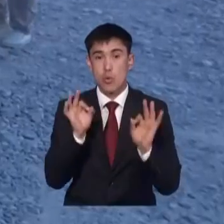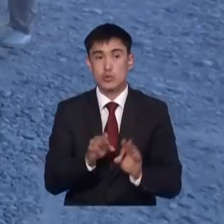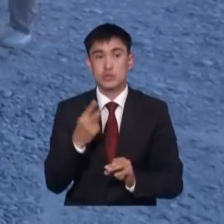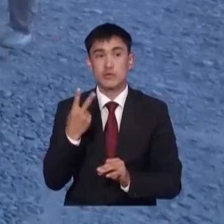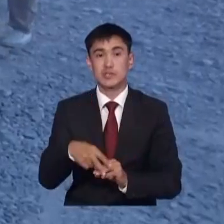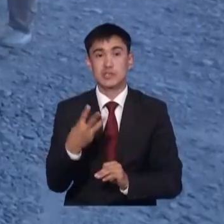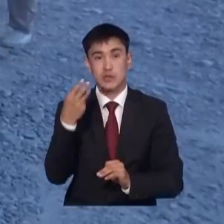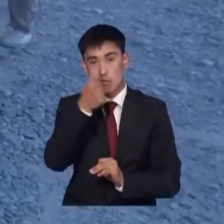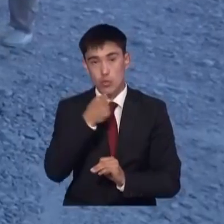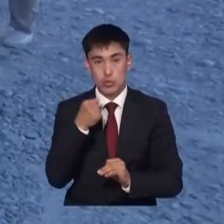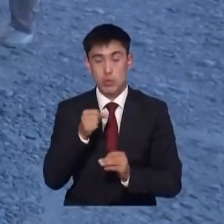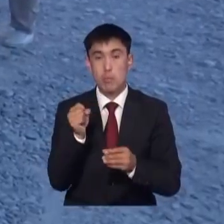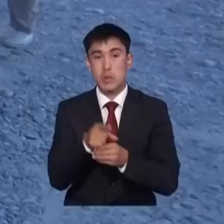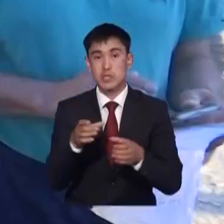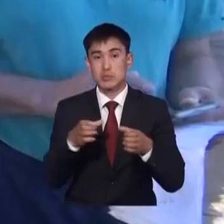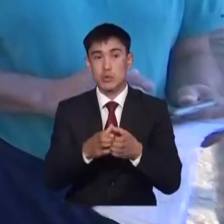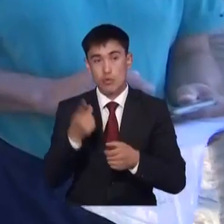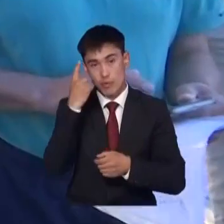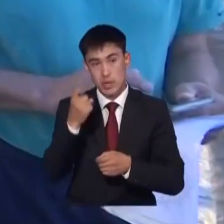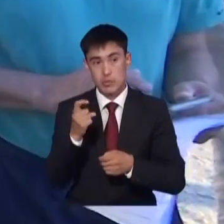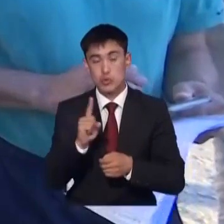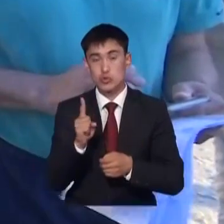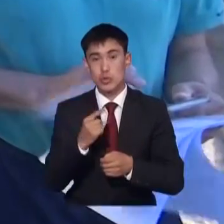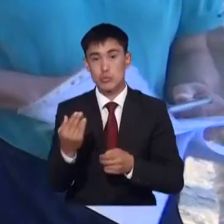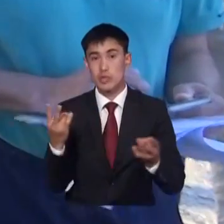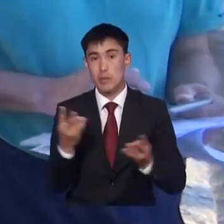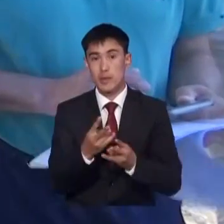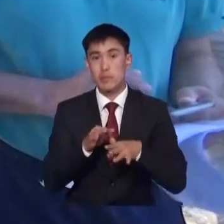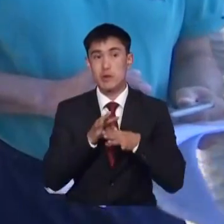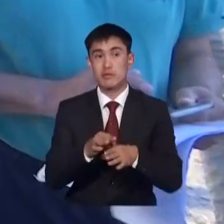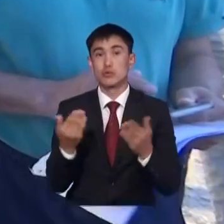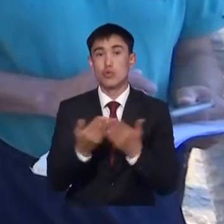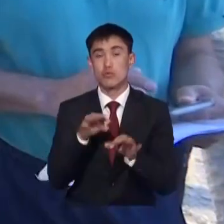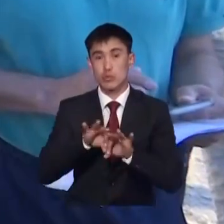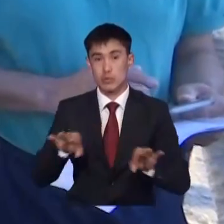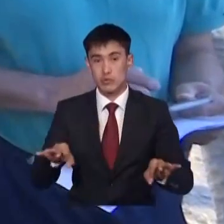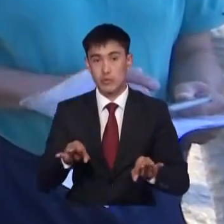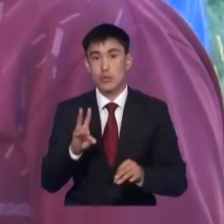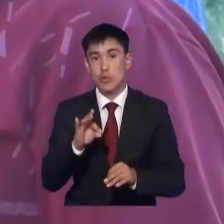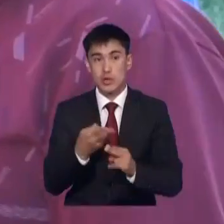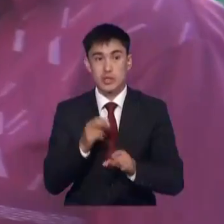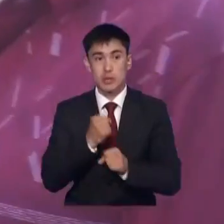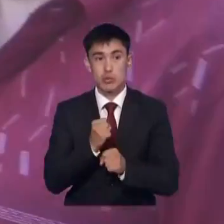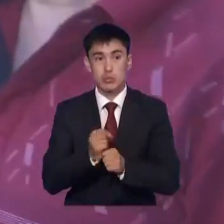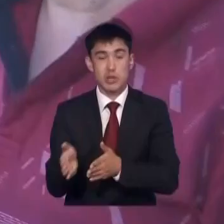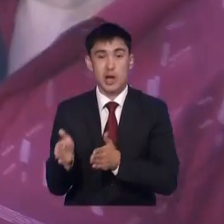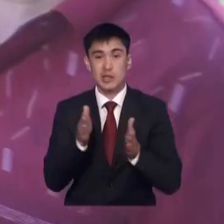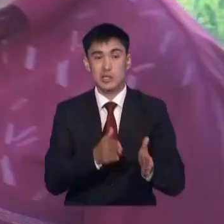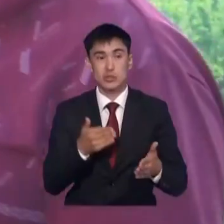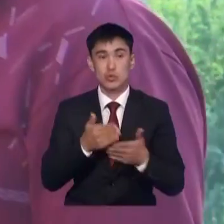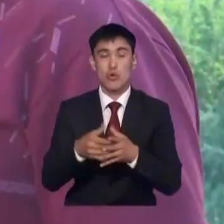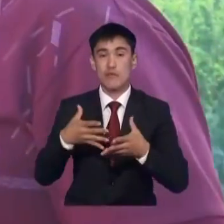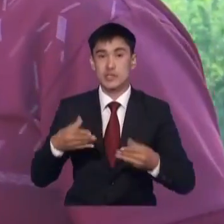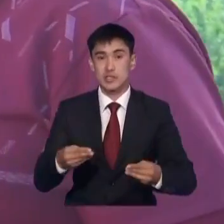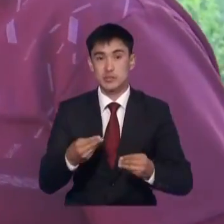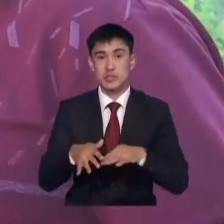2023 года подрядчик получил уведомление о том что ему необходимо провести Новый трубопровод Однако эти работы были отложены до весны с